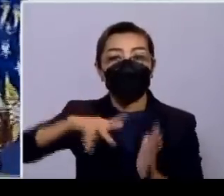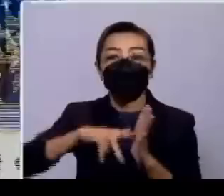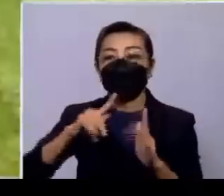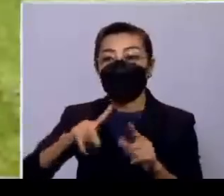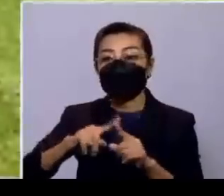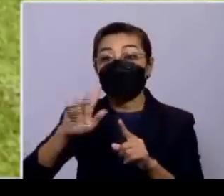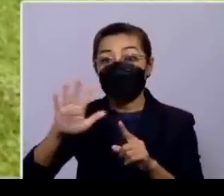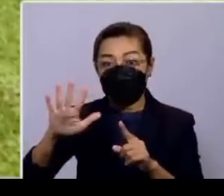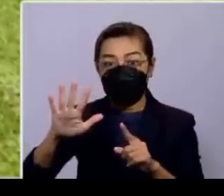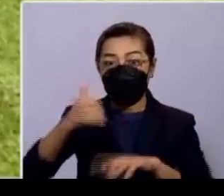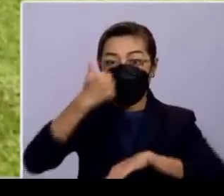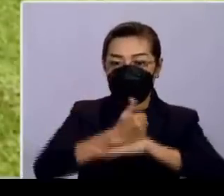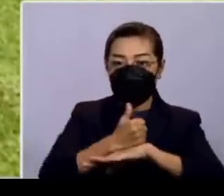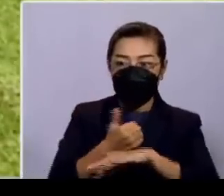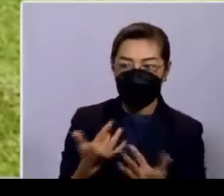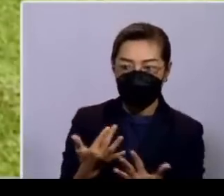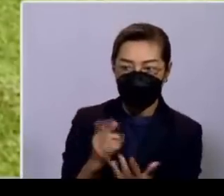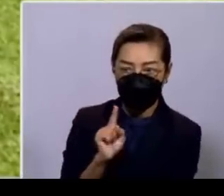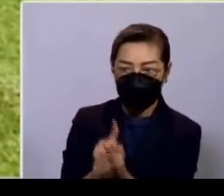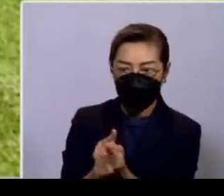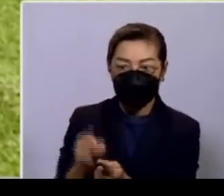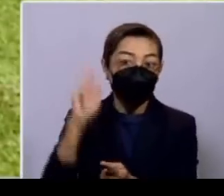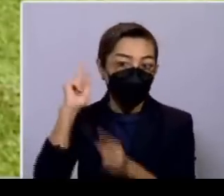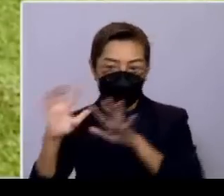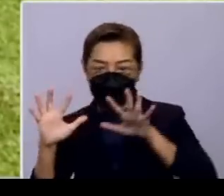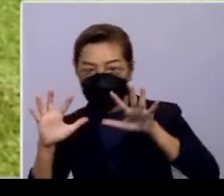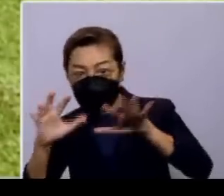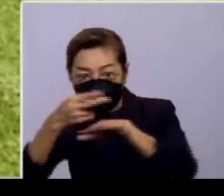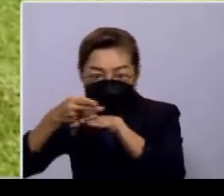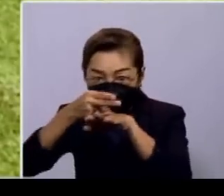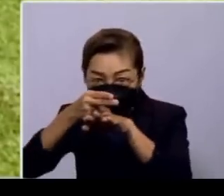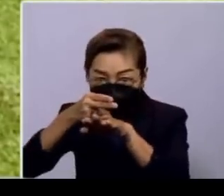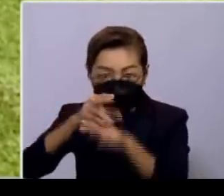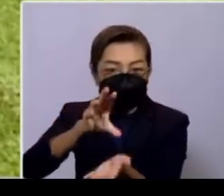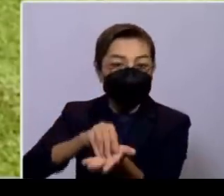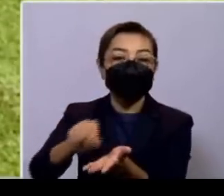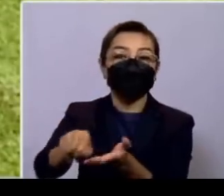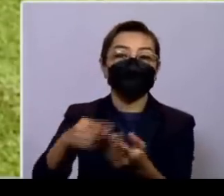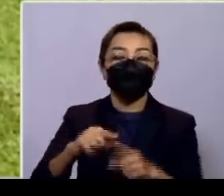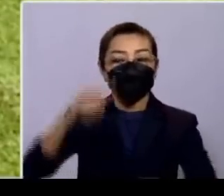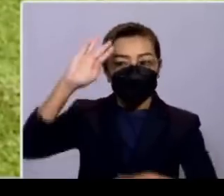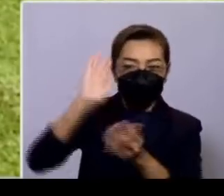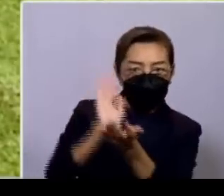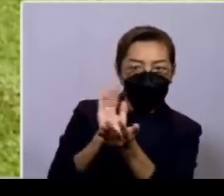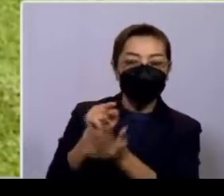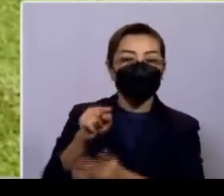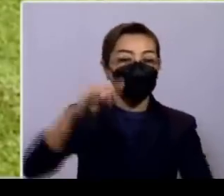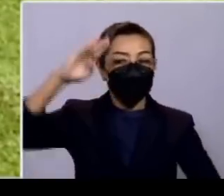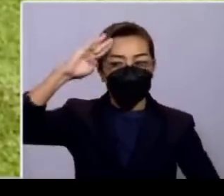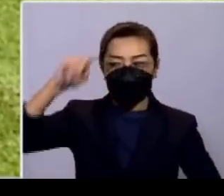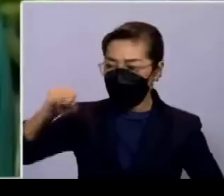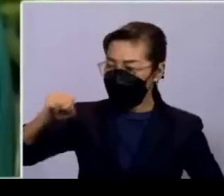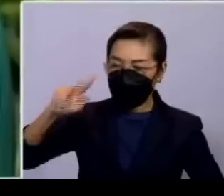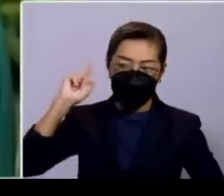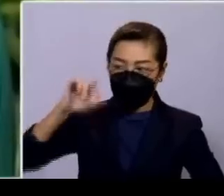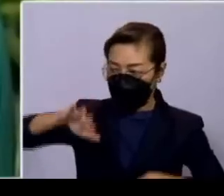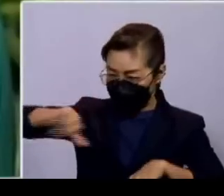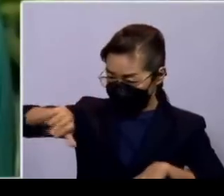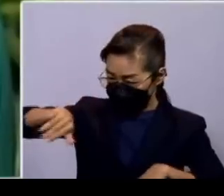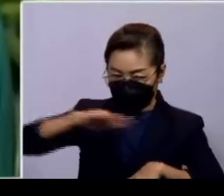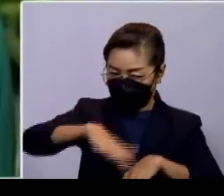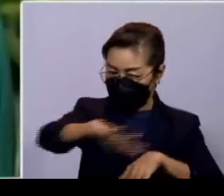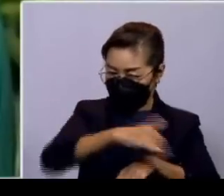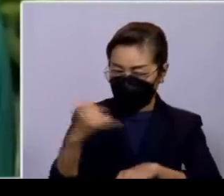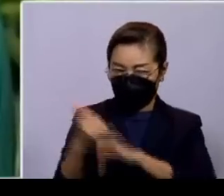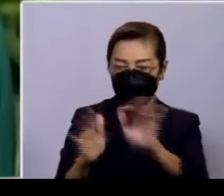มารอรับตัวสื่อมวลชนไปรอทำข่าวจำนวนมากเลยนะฮะแต่ว่าทั้งตำรวจกับทางทหารไม่อนุญาตให้เข้าไปในพื้น